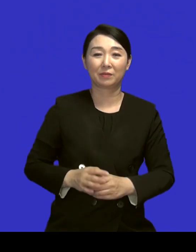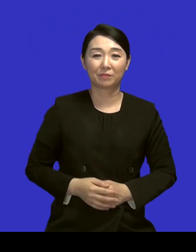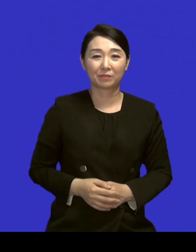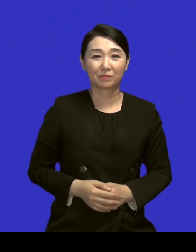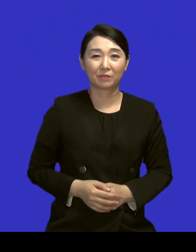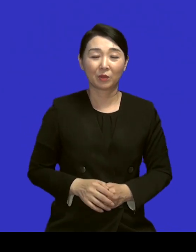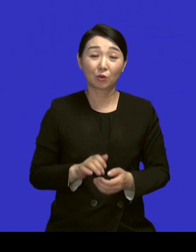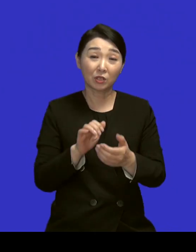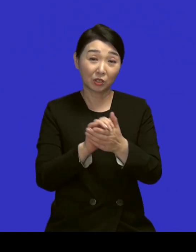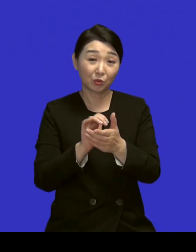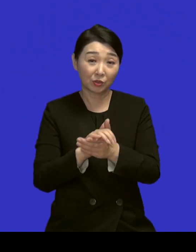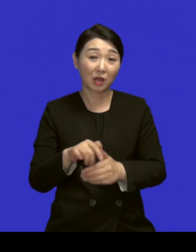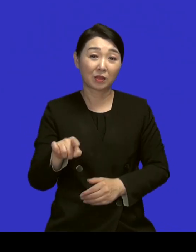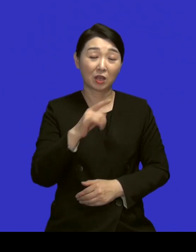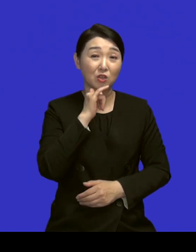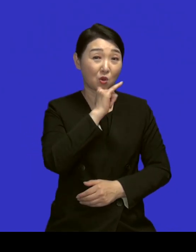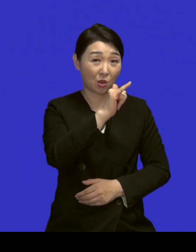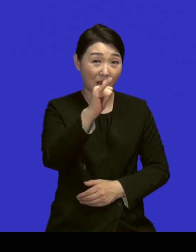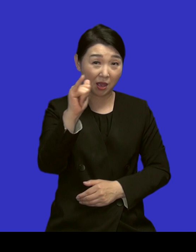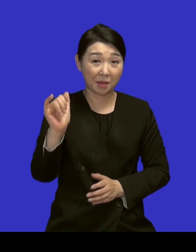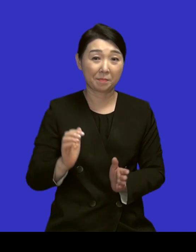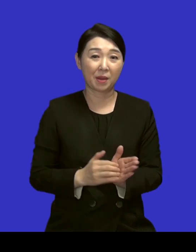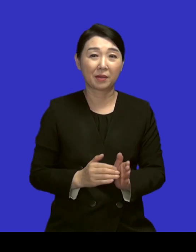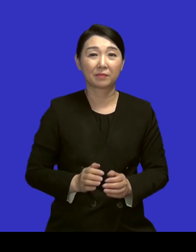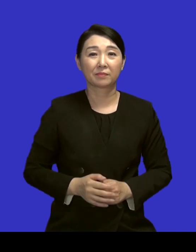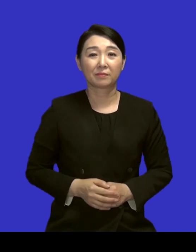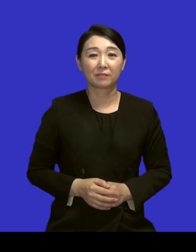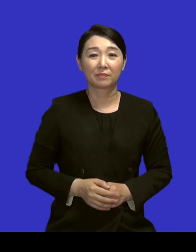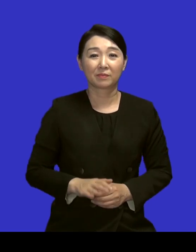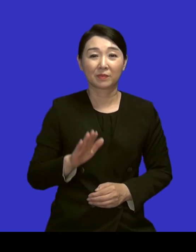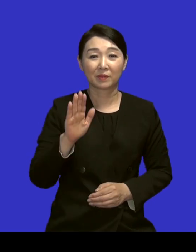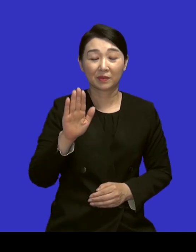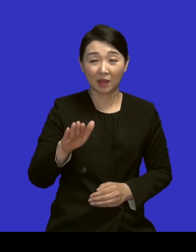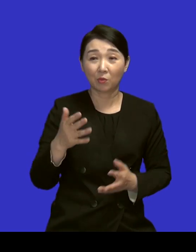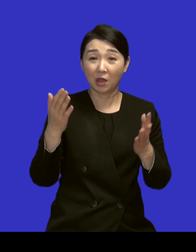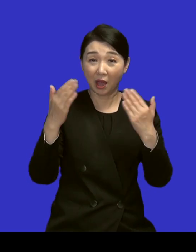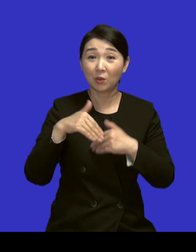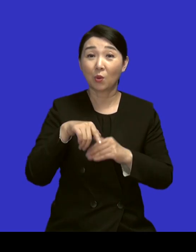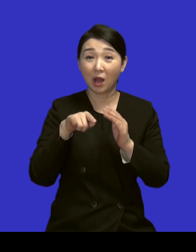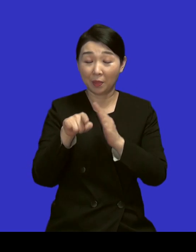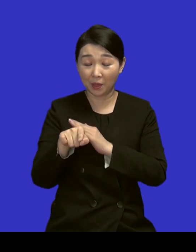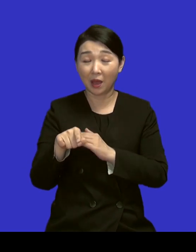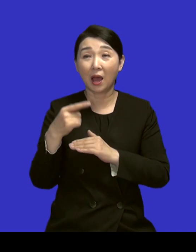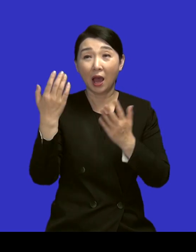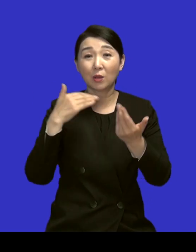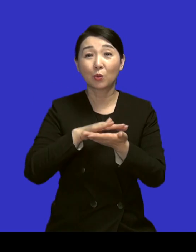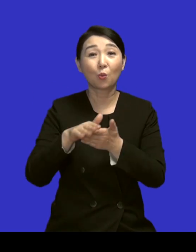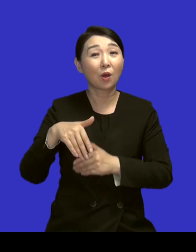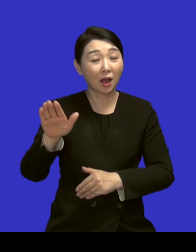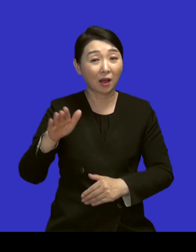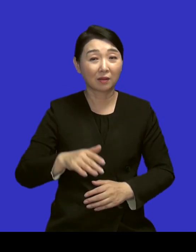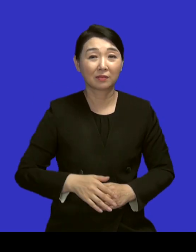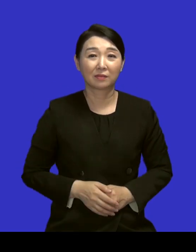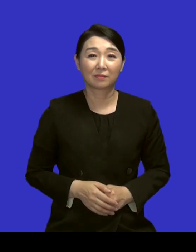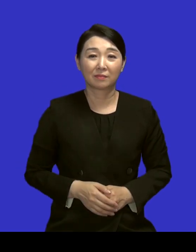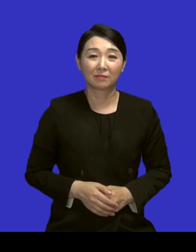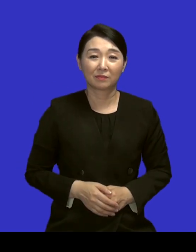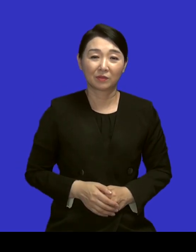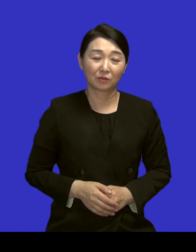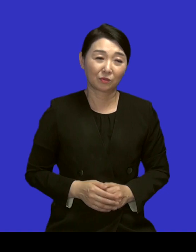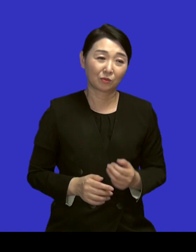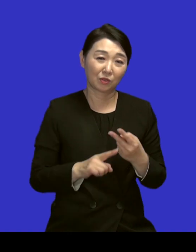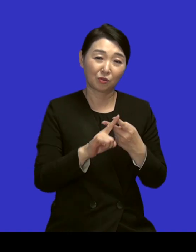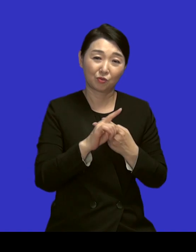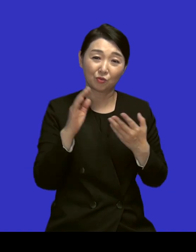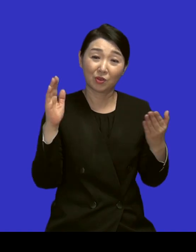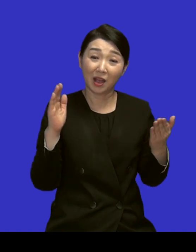무선 친구들한테 전화를 걸어서 야, 나 오늘 학교 간다. 나 오늘 학교 놀러 간다 그랬거든요. 근데 우리